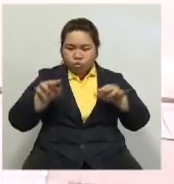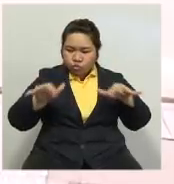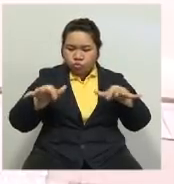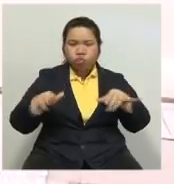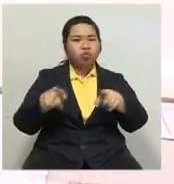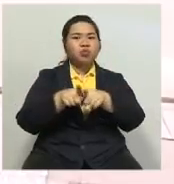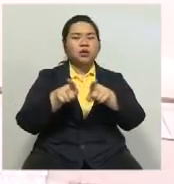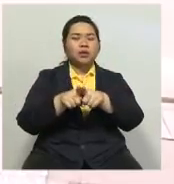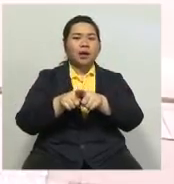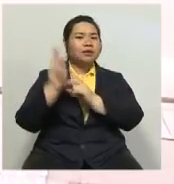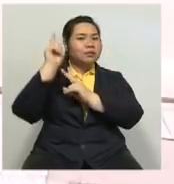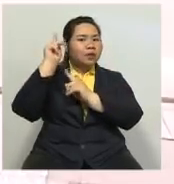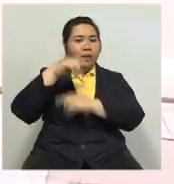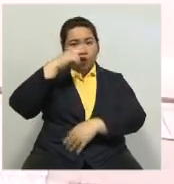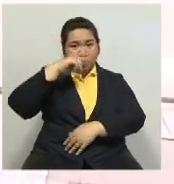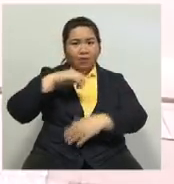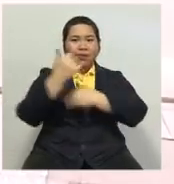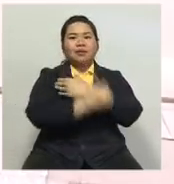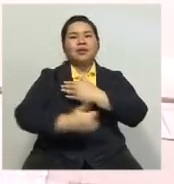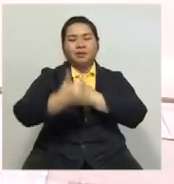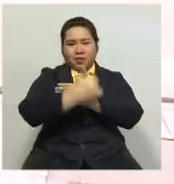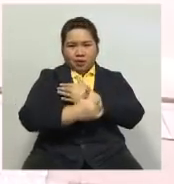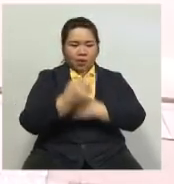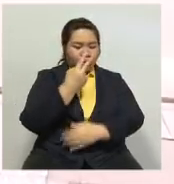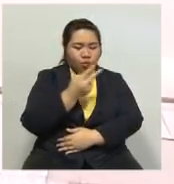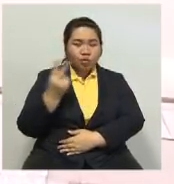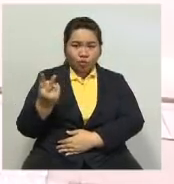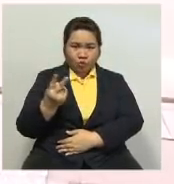ชนทั้งชาวไทยและชาวต่างชาติตลอดจนประชาชนทั่วไป